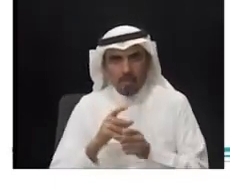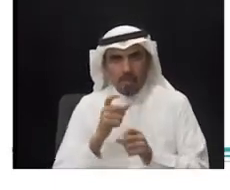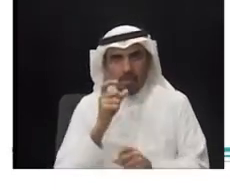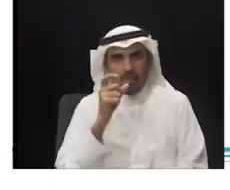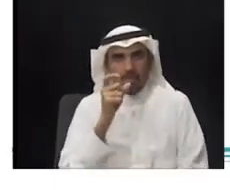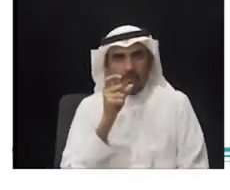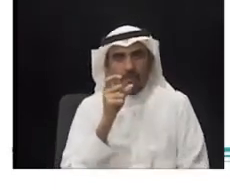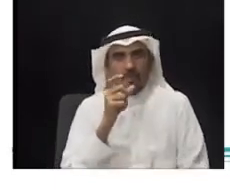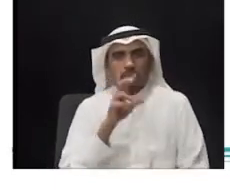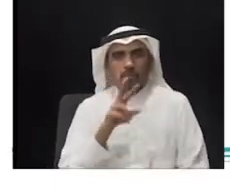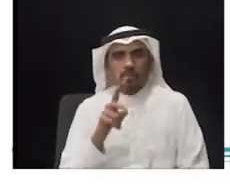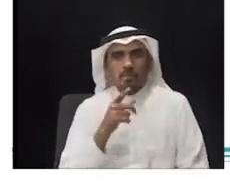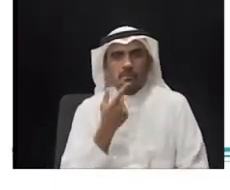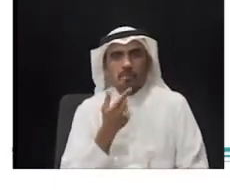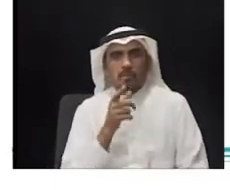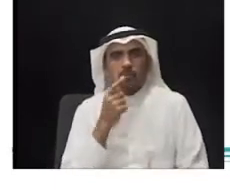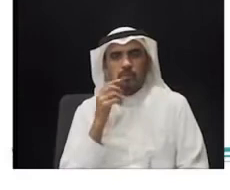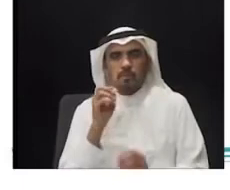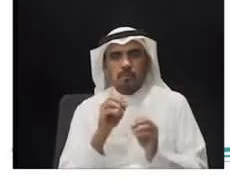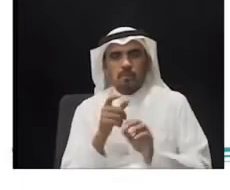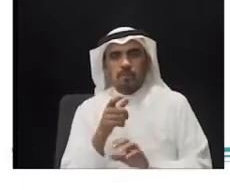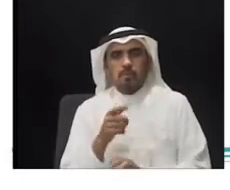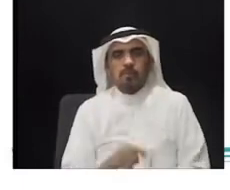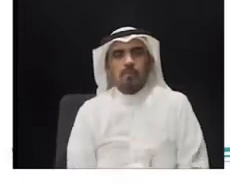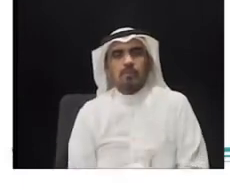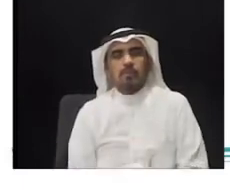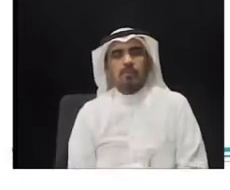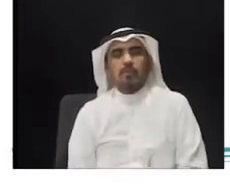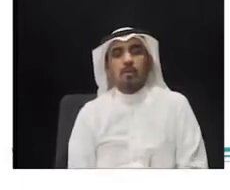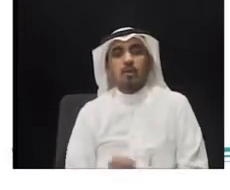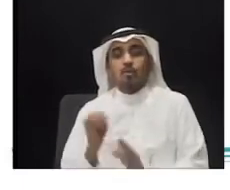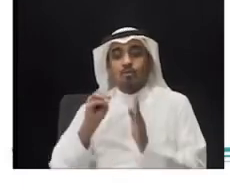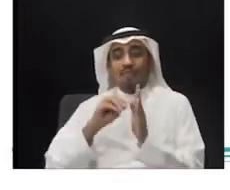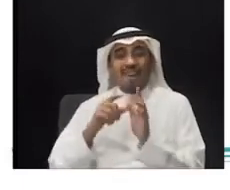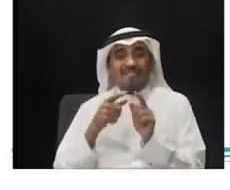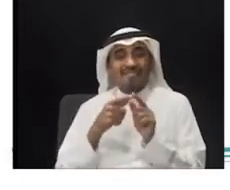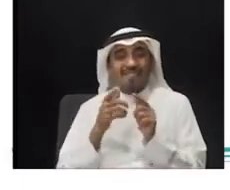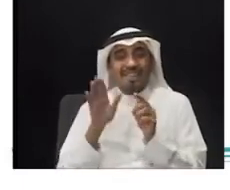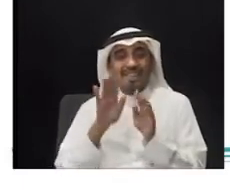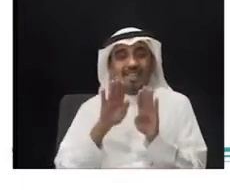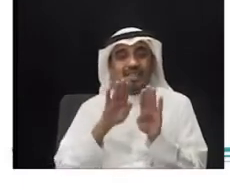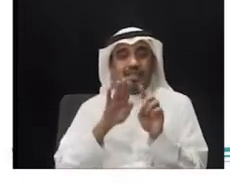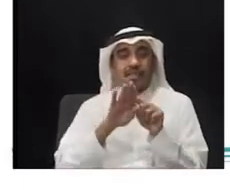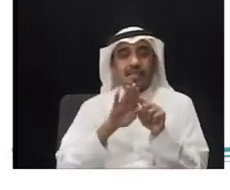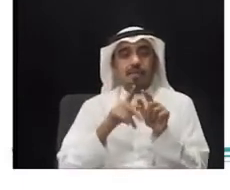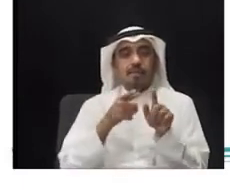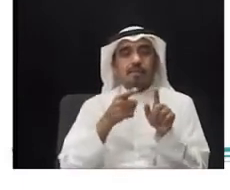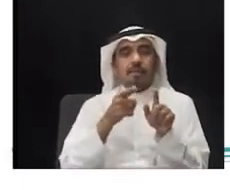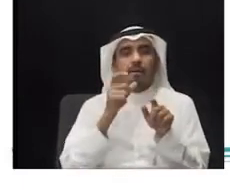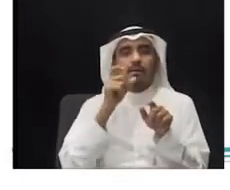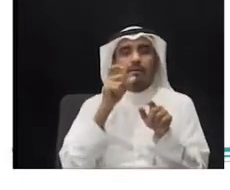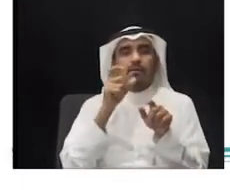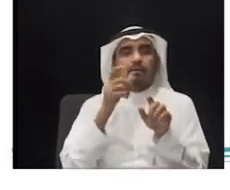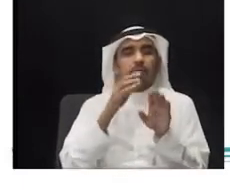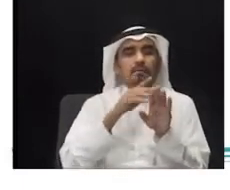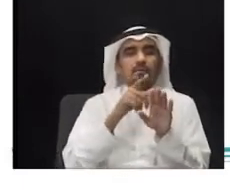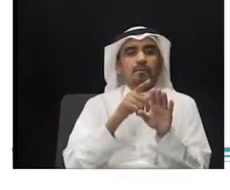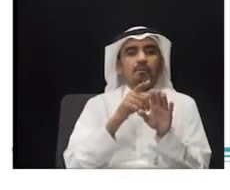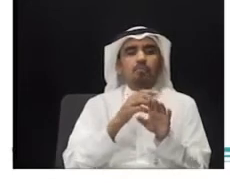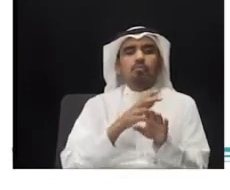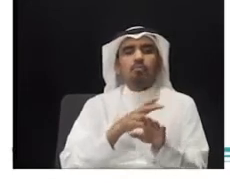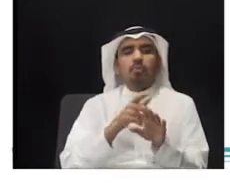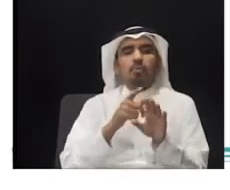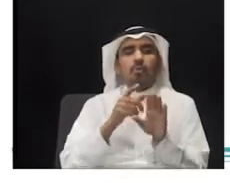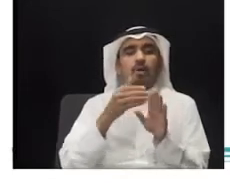الأزرق والكلمات الملونة باللون الأحمر وهي المضاف إليه والأزرق المضاف. المضاف إليه يتم معنى ماذا؟ بلا